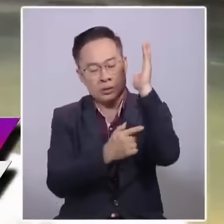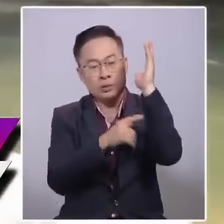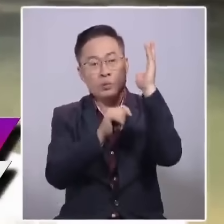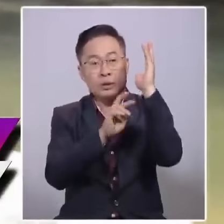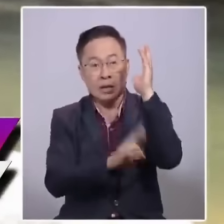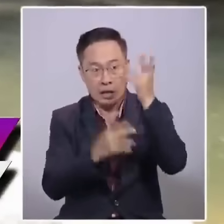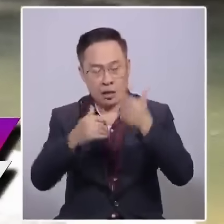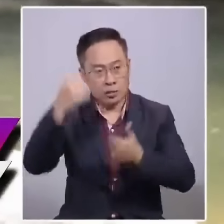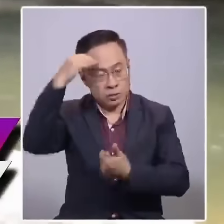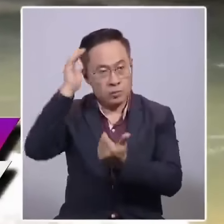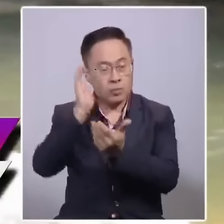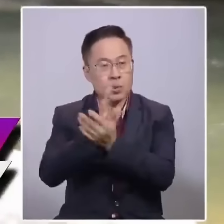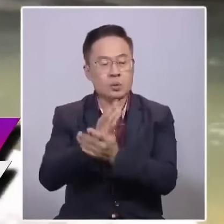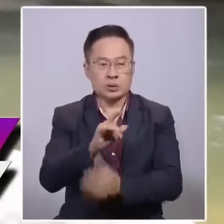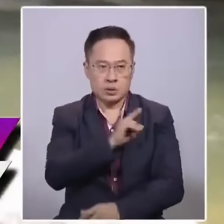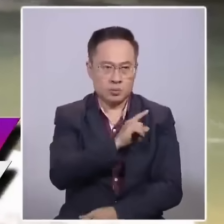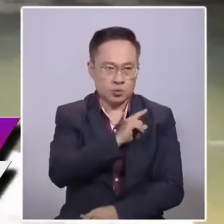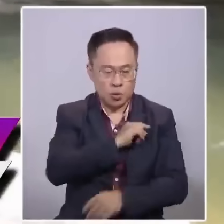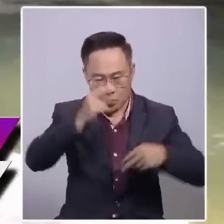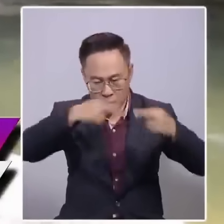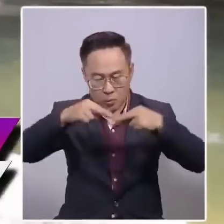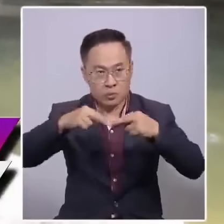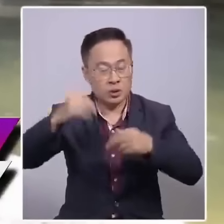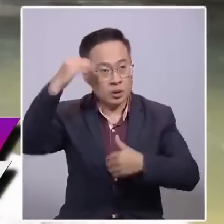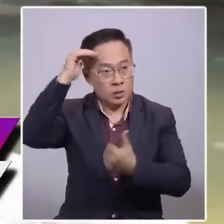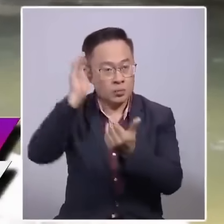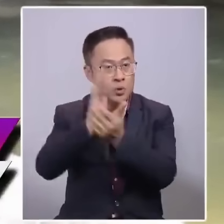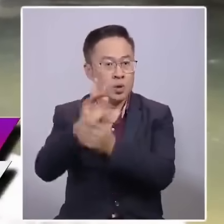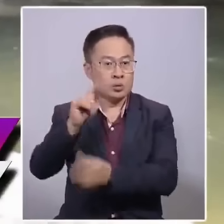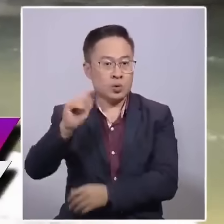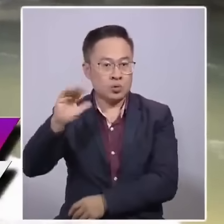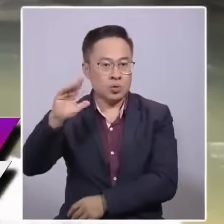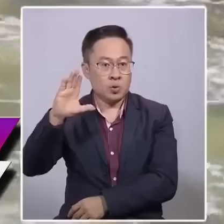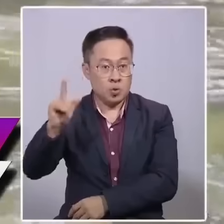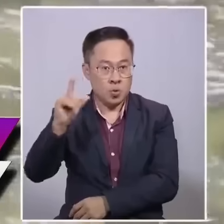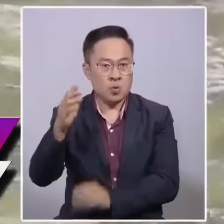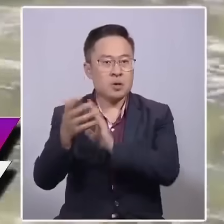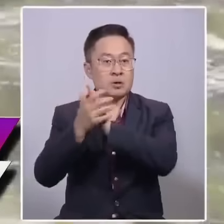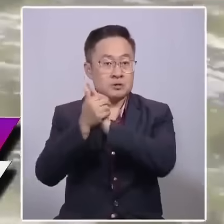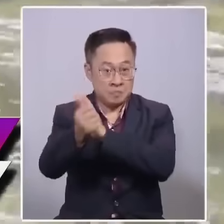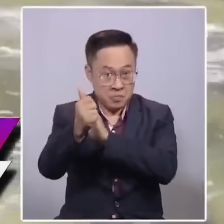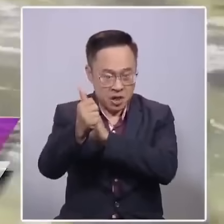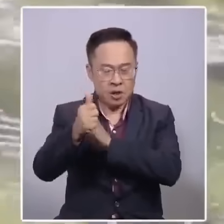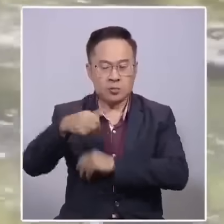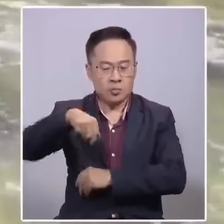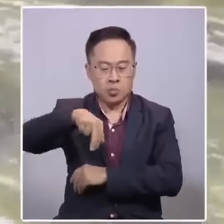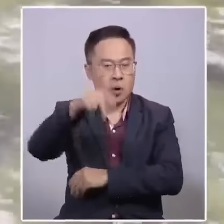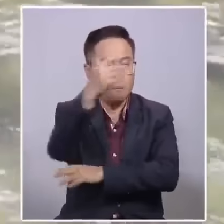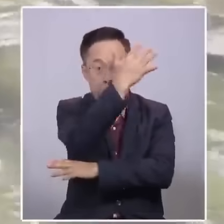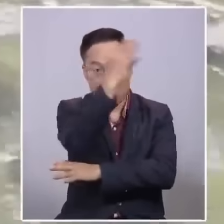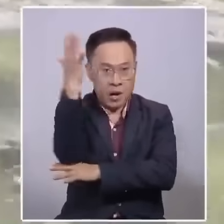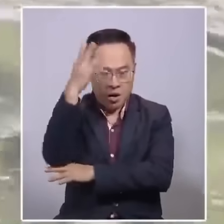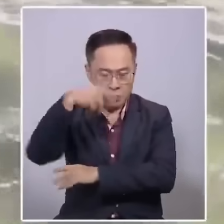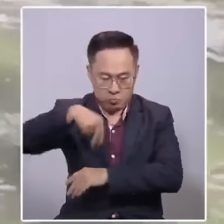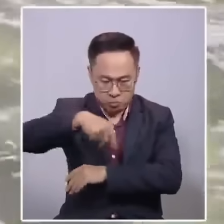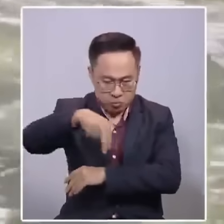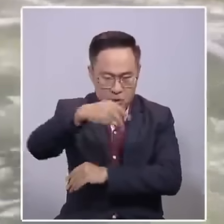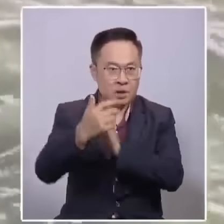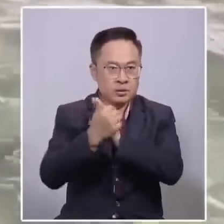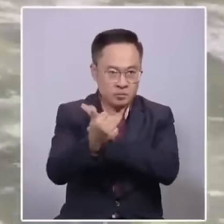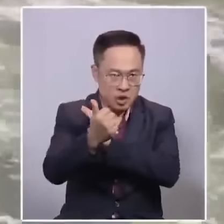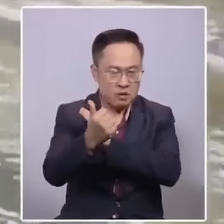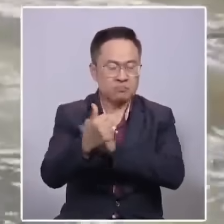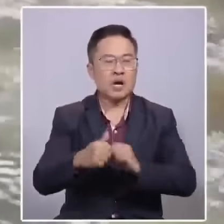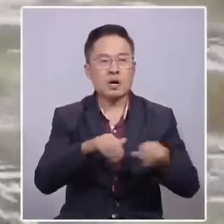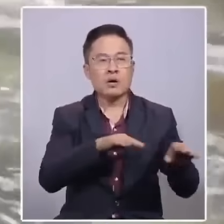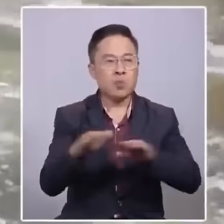ตชตชดชุดนี้เนี่ยมีความชำนาญในการเดินป่าสูงนะครับพอลงพื้นที่มาเนี่ยเขาก็เตรียมที่จะตามล่า